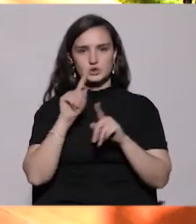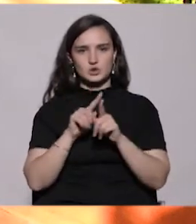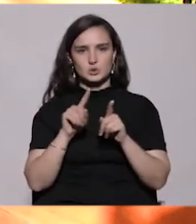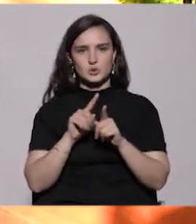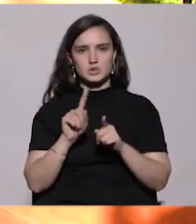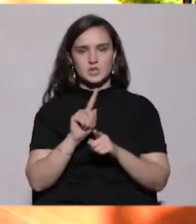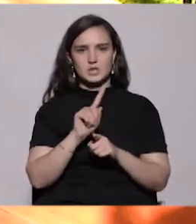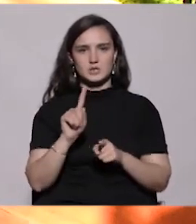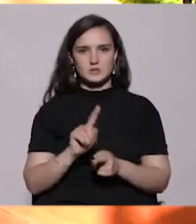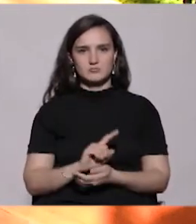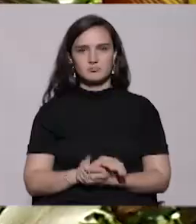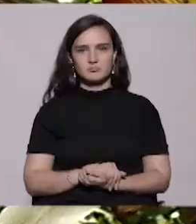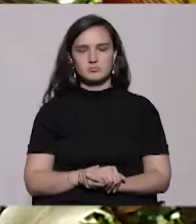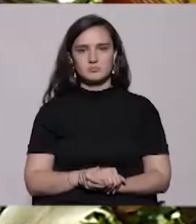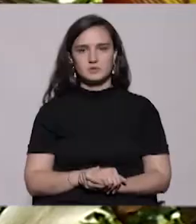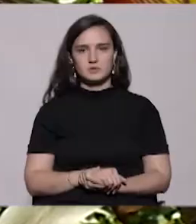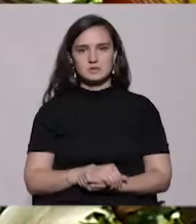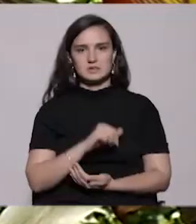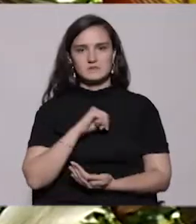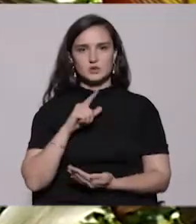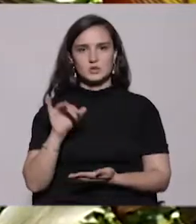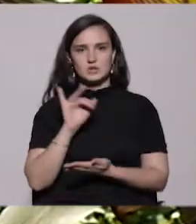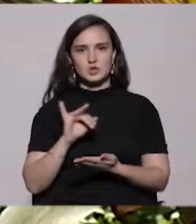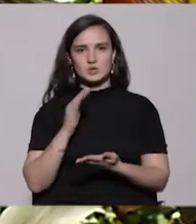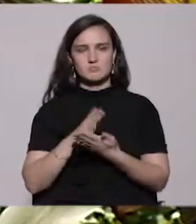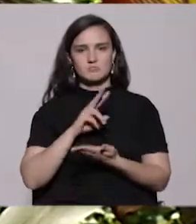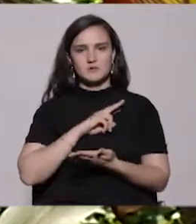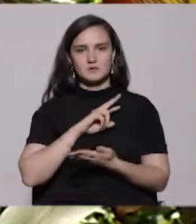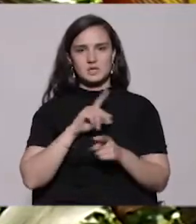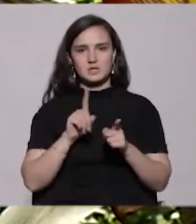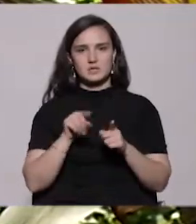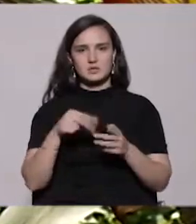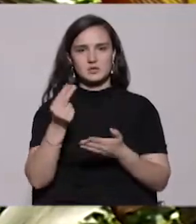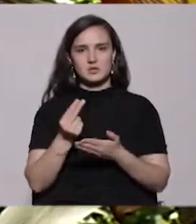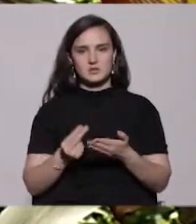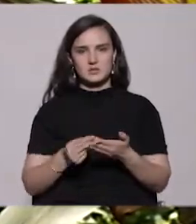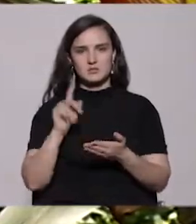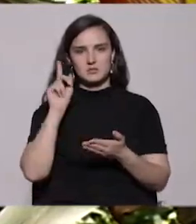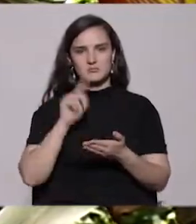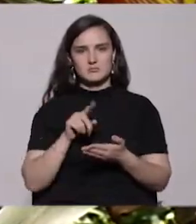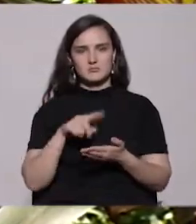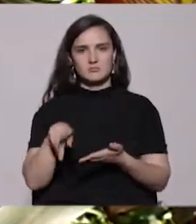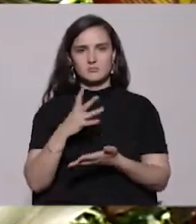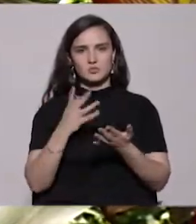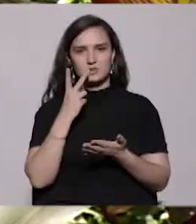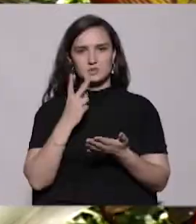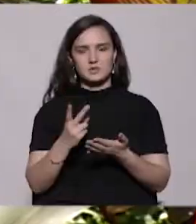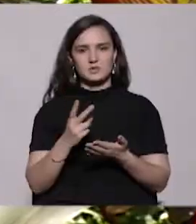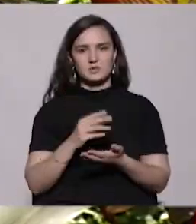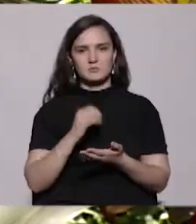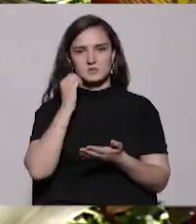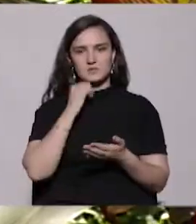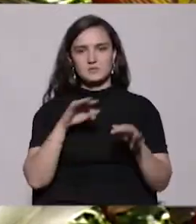თითქოს რაღაცა თვითონ აქვს რაღაც ისტორია და მიყვარს ასეთ ფურცლებზე ხატვა. ამიტომ თქვენც თუ ნახავთ რაღაცა